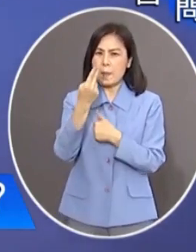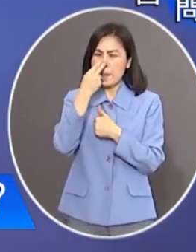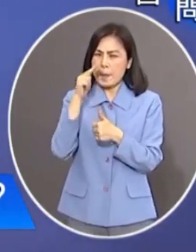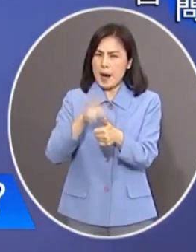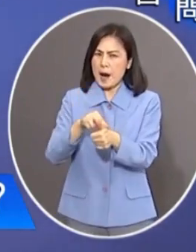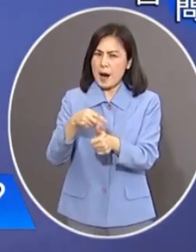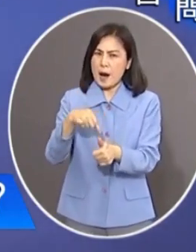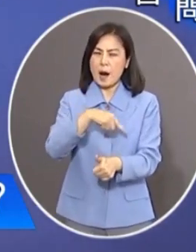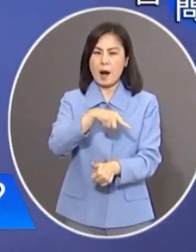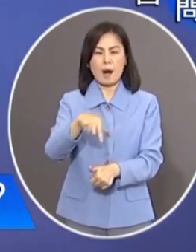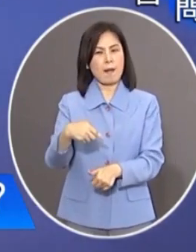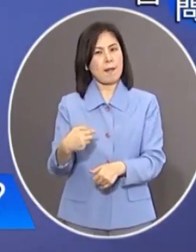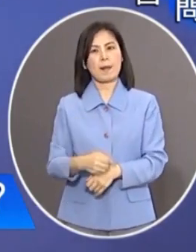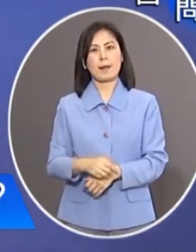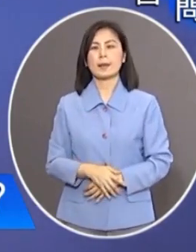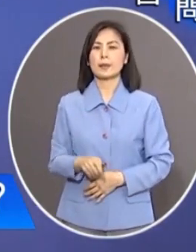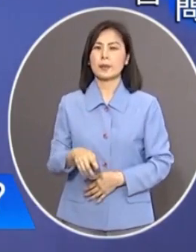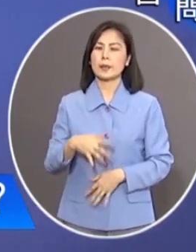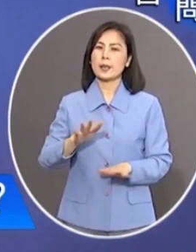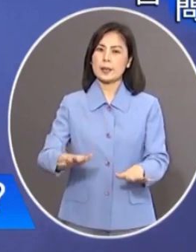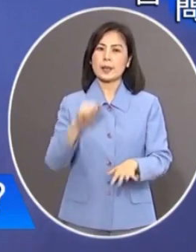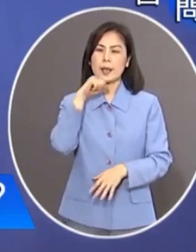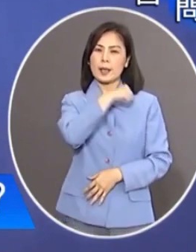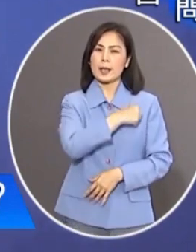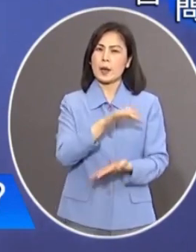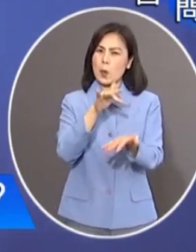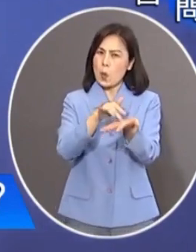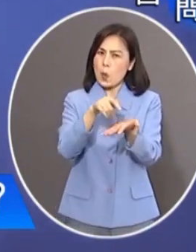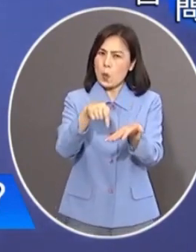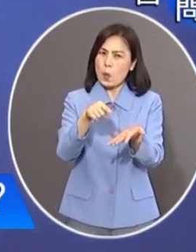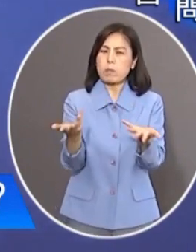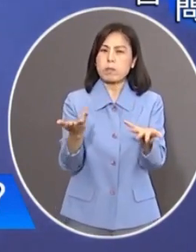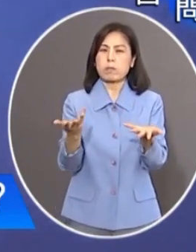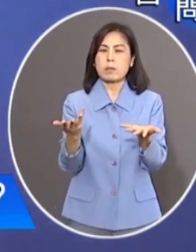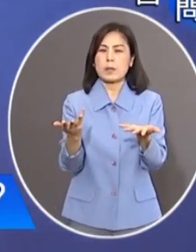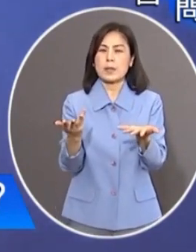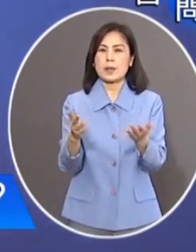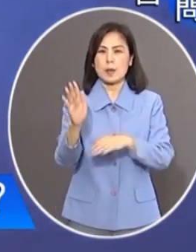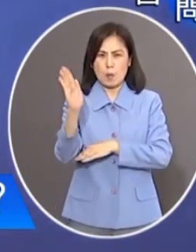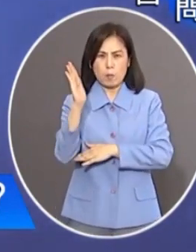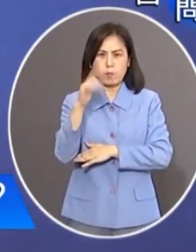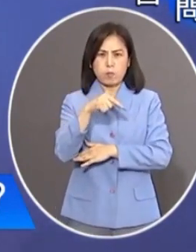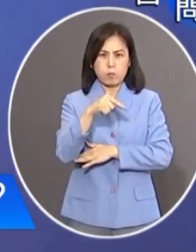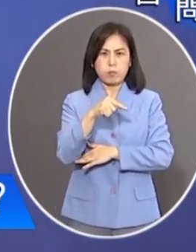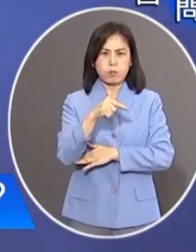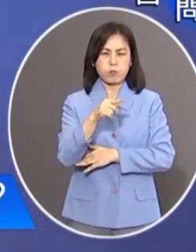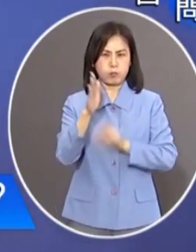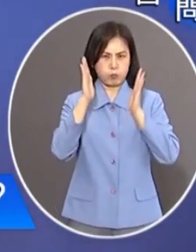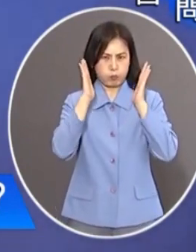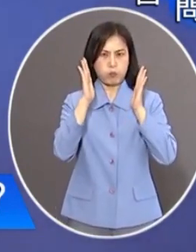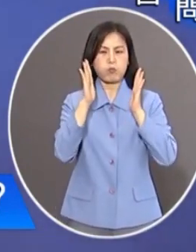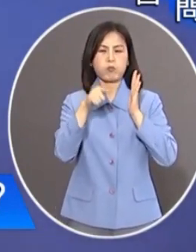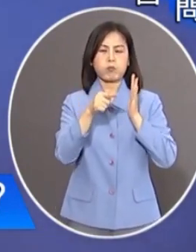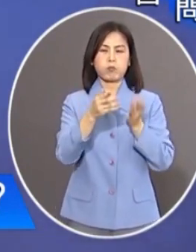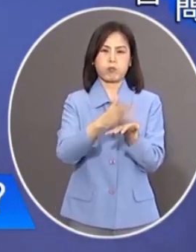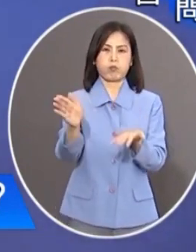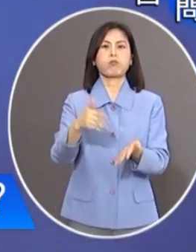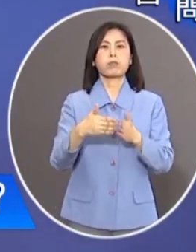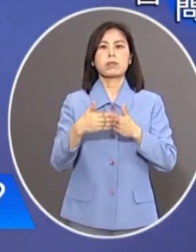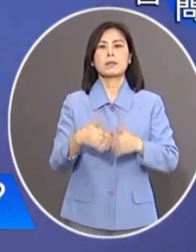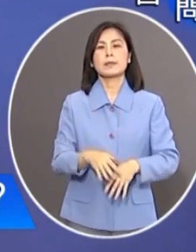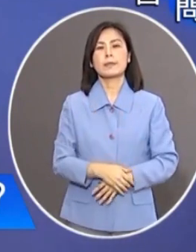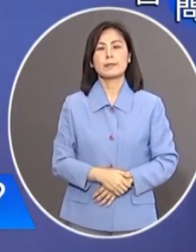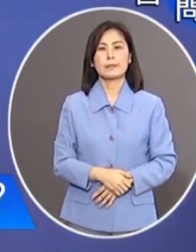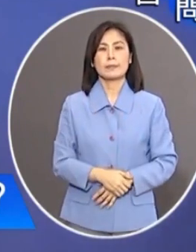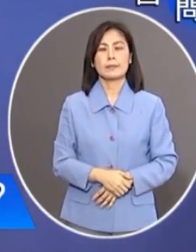惨，所以今天台湾的毒品已经到了政府不能够再漠视的情况。